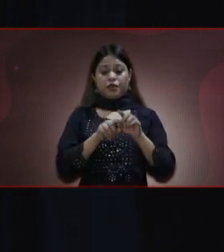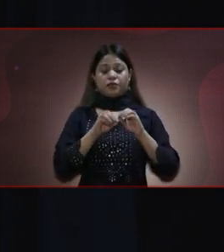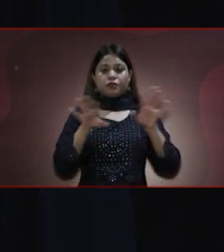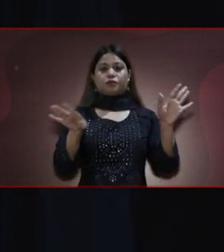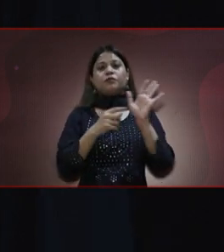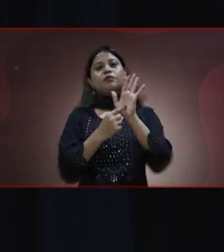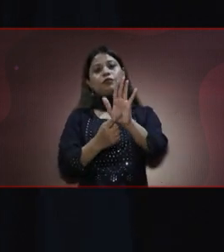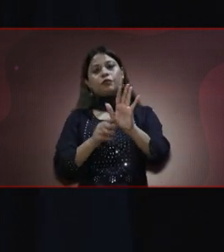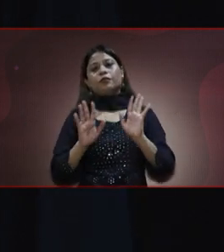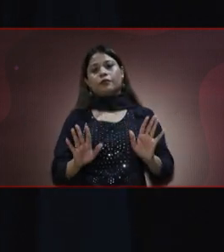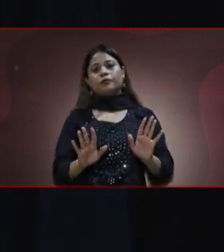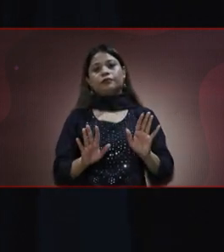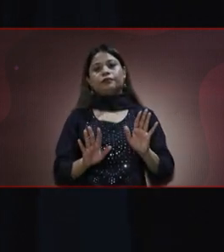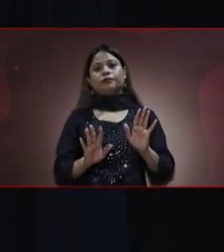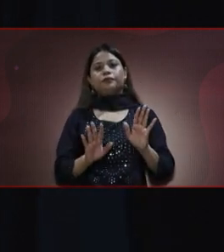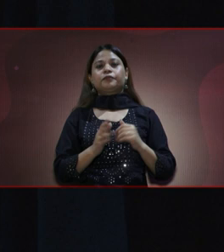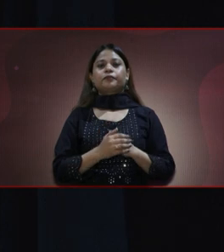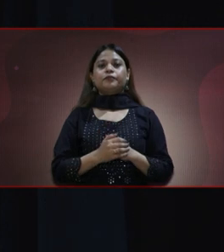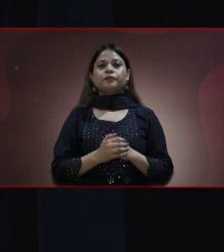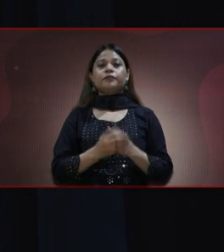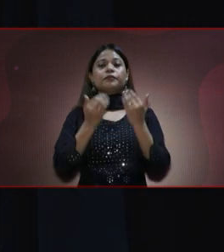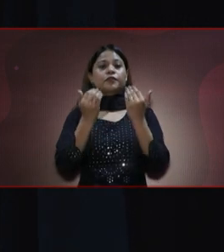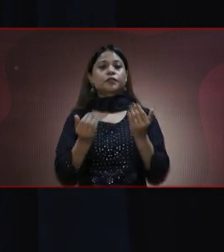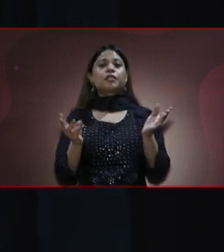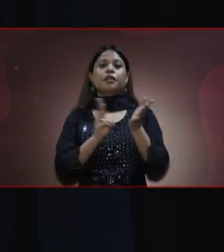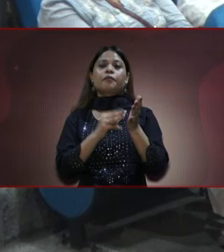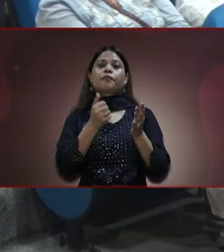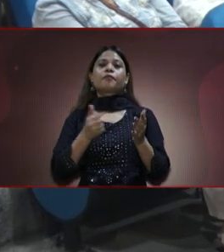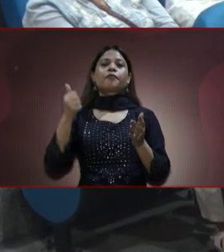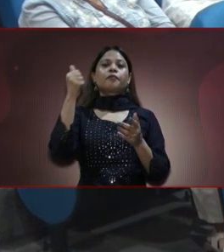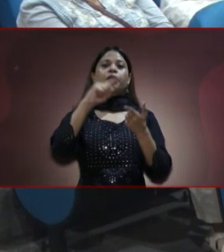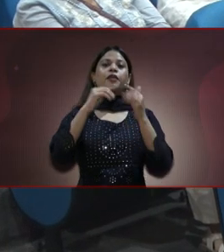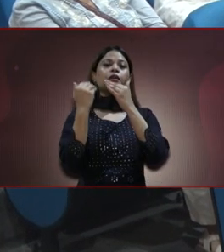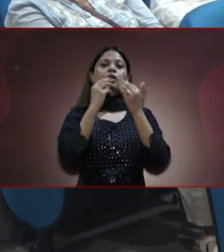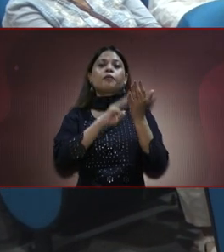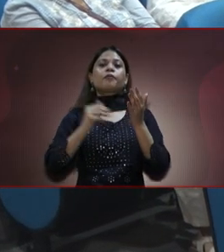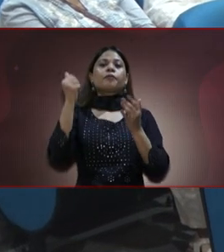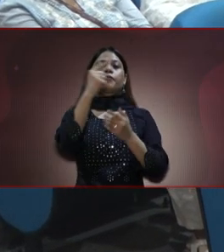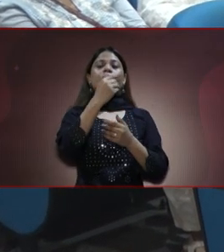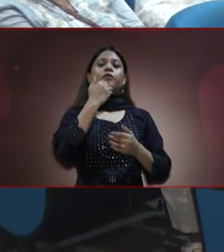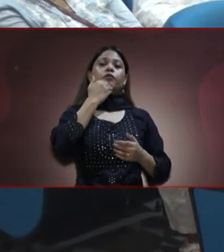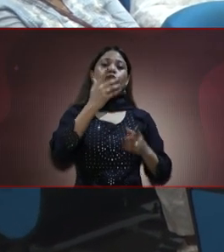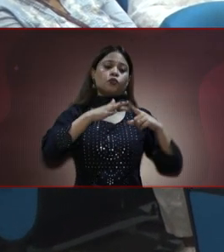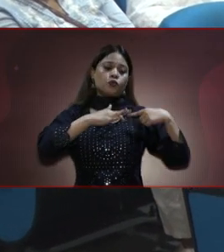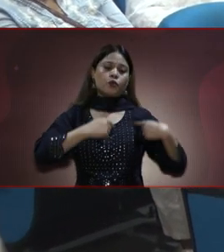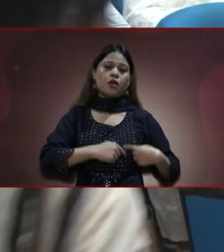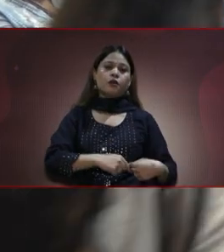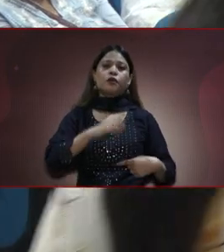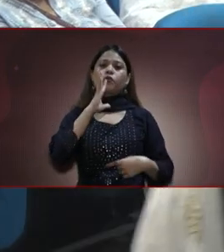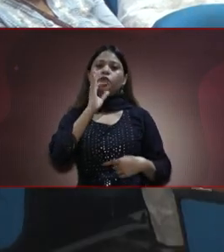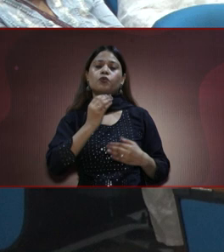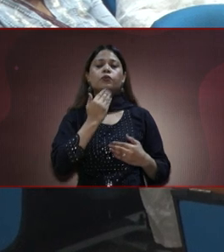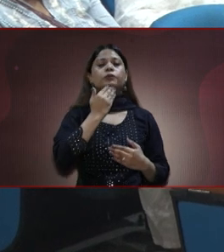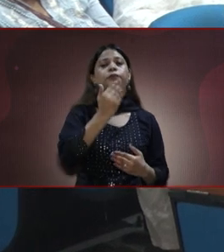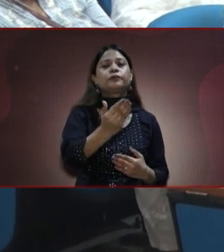जा रहा है। और इसके लिए मैं अपने माननीय मंत्री जी को तहे दिल से शुक्रिया अदा और उनके प्रति आभार प्रकट करना चाहूँगा